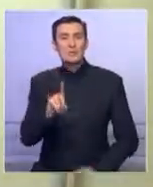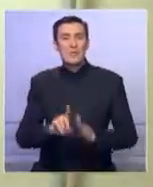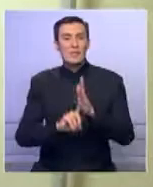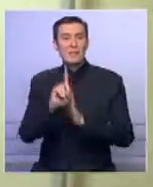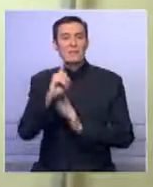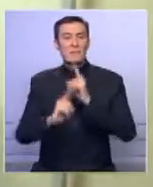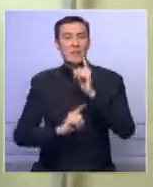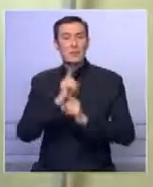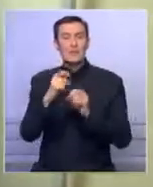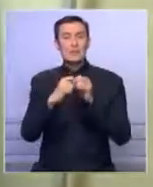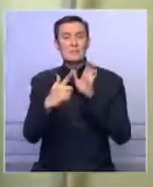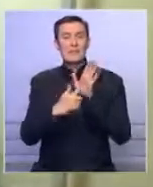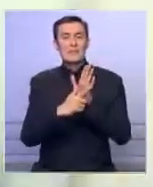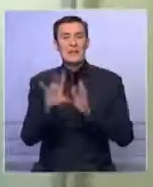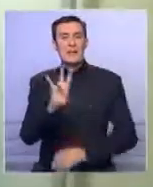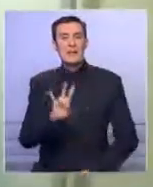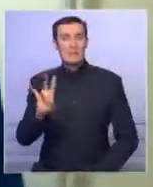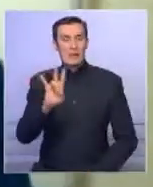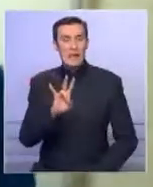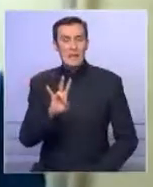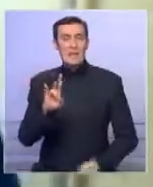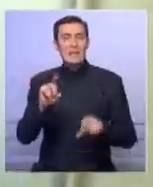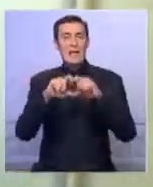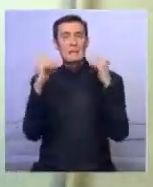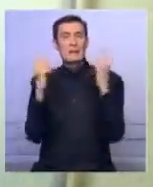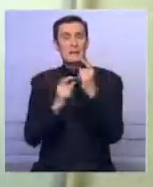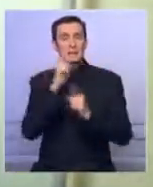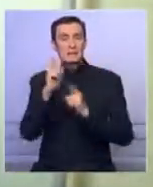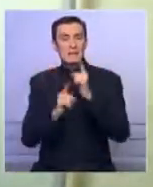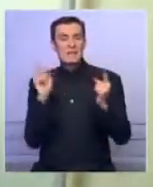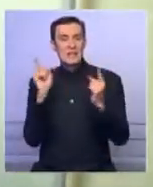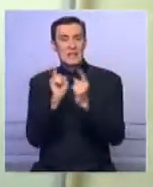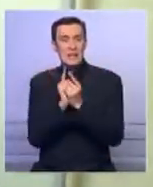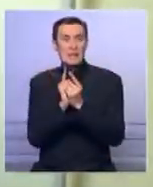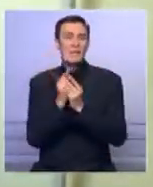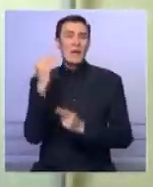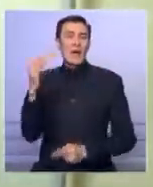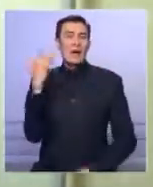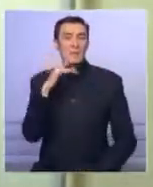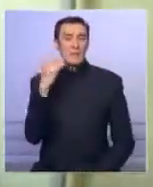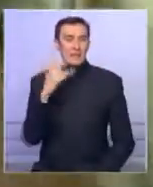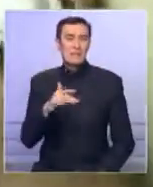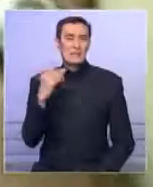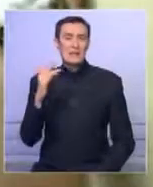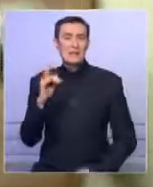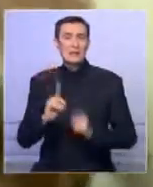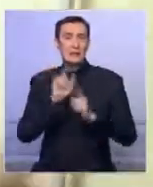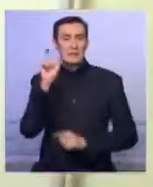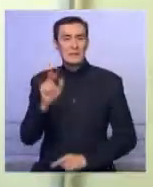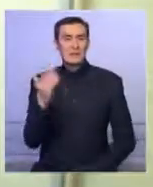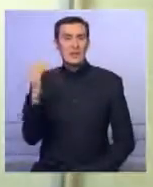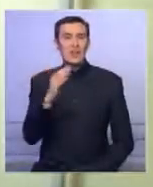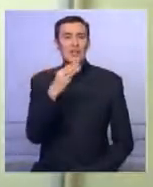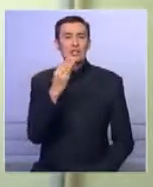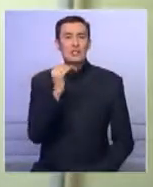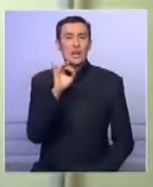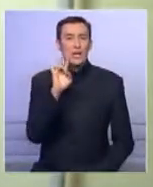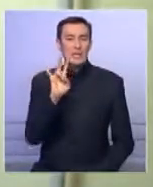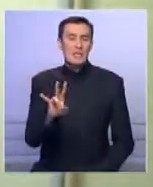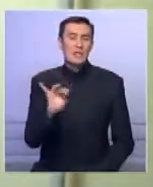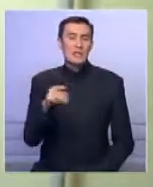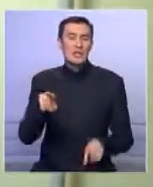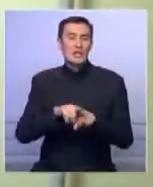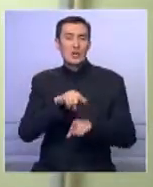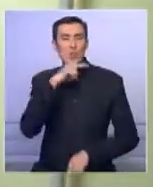байконура 17 ноября на мкс коллег встретили астронавт наса роберт шиен kimbra а